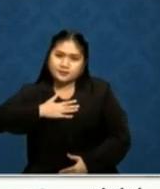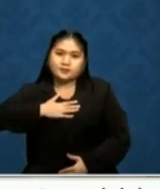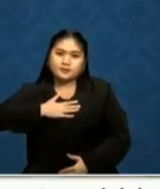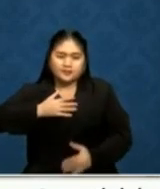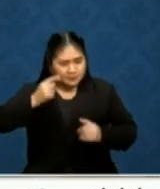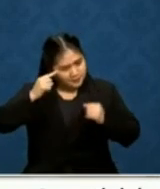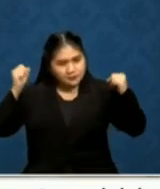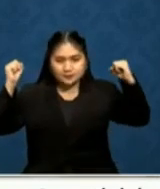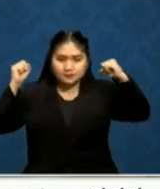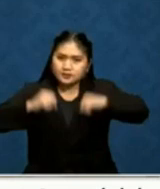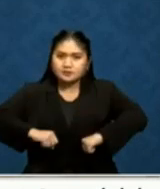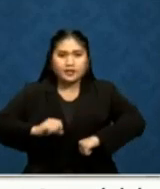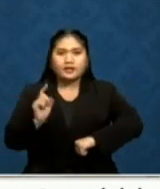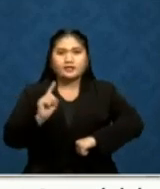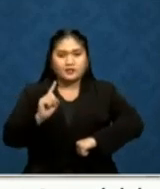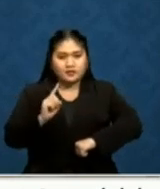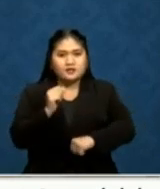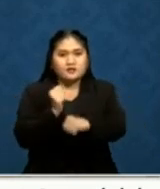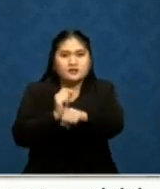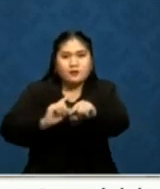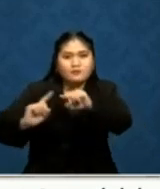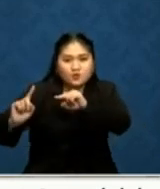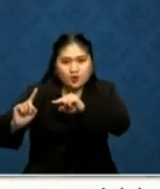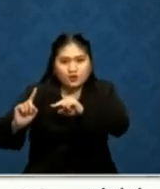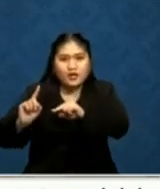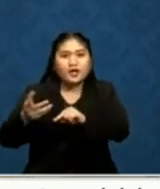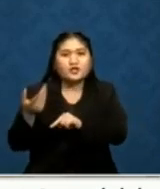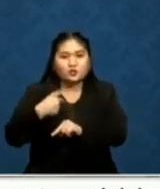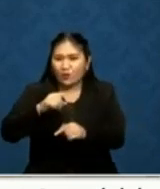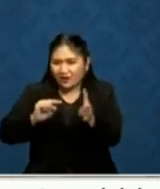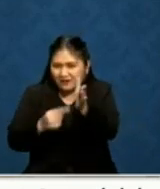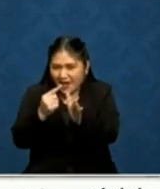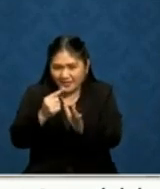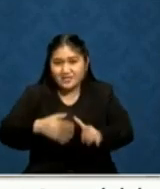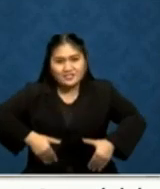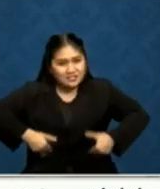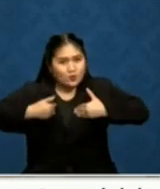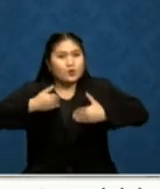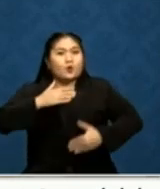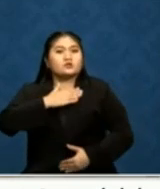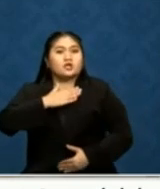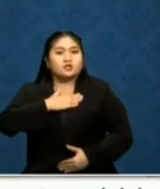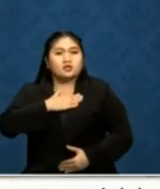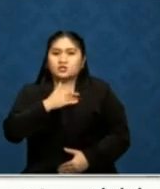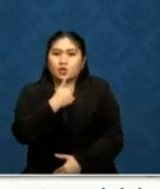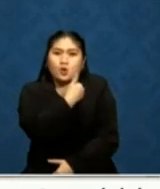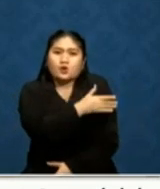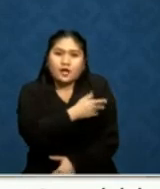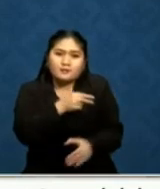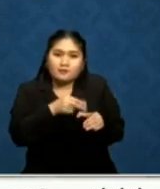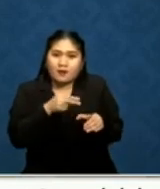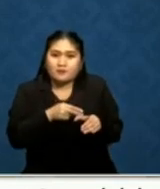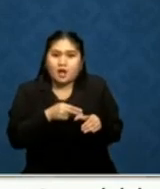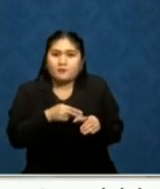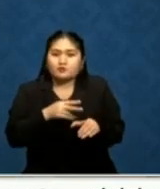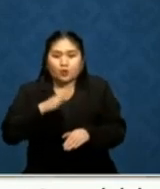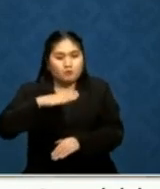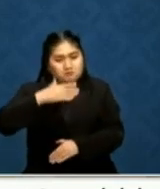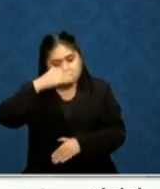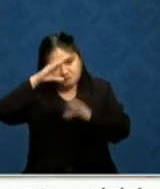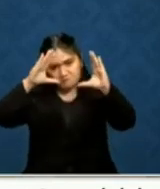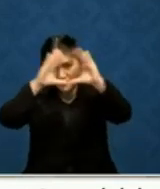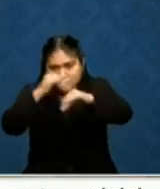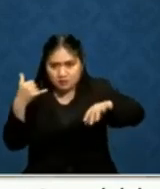ตัดสินใจทำอัตวิธิบาตกรรมครั้งแรกในชีวิตและดิฉันไม่สามารถเข้าห้องน้ำที่ปั๊มเวลากลางคืนได้อีกต่อ